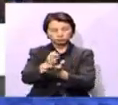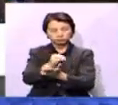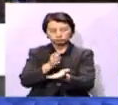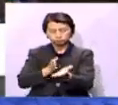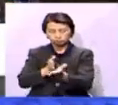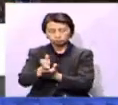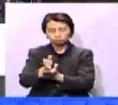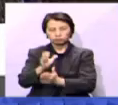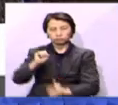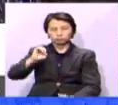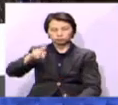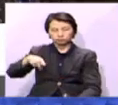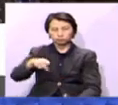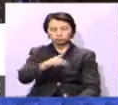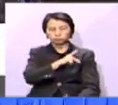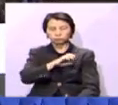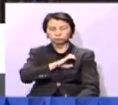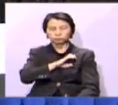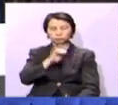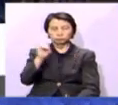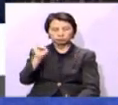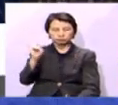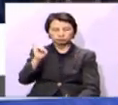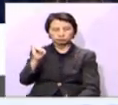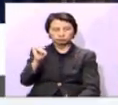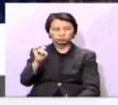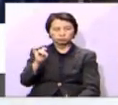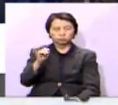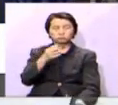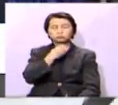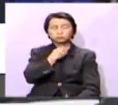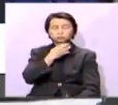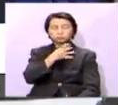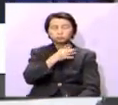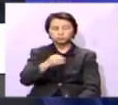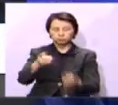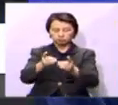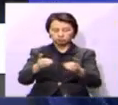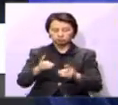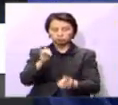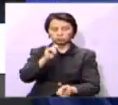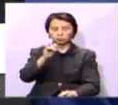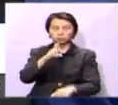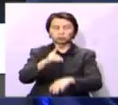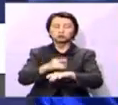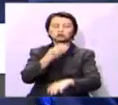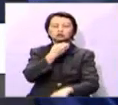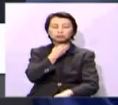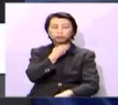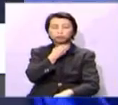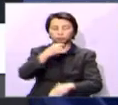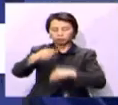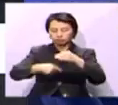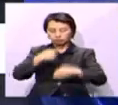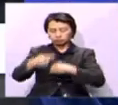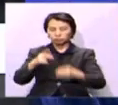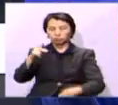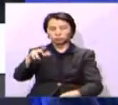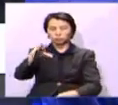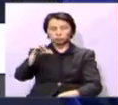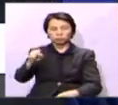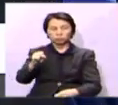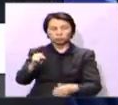Pematuhan Standard, Ketua Polis Daerah Taiping, Pengerusi Perkab IPK Perak dan Daerah Taiping di Ipoh mengenai perkembangan kes